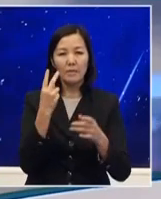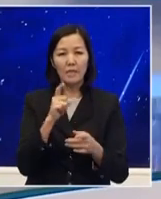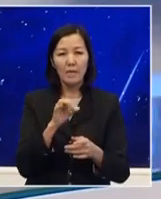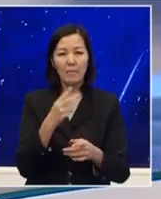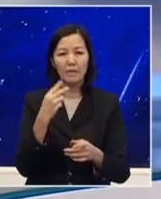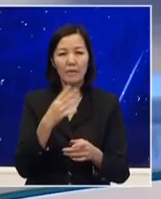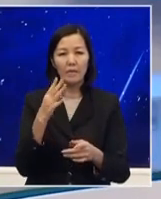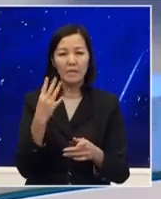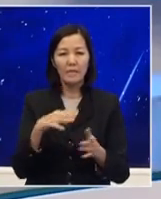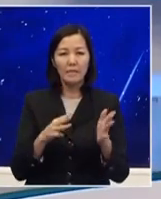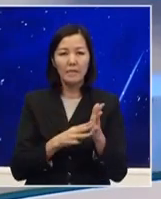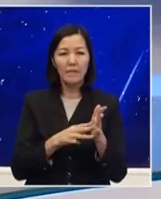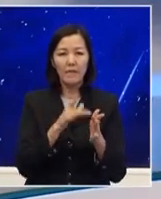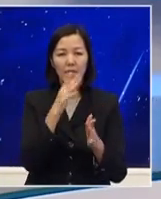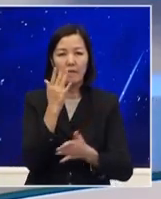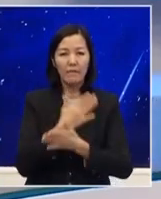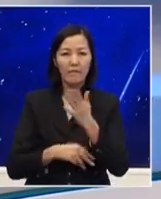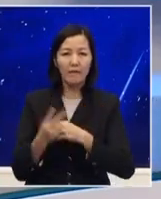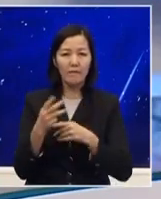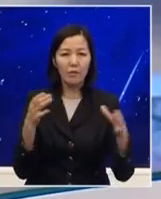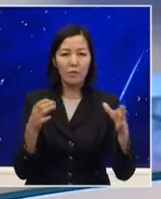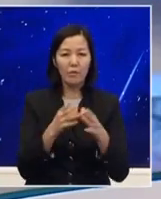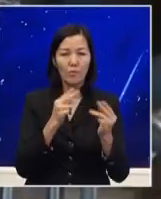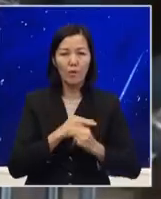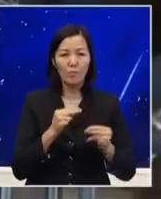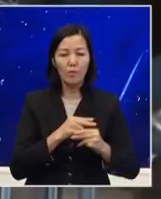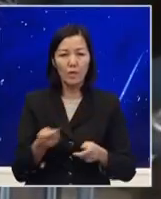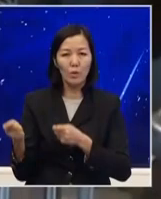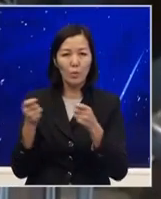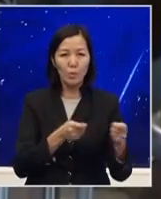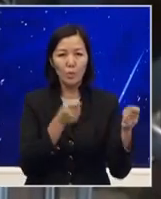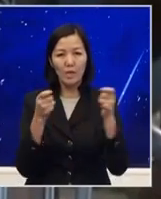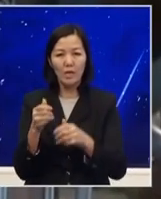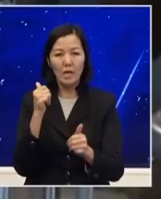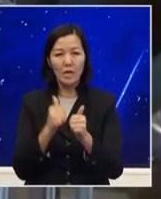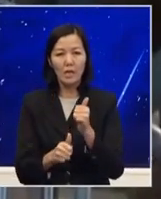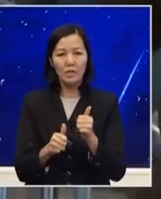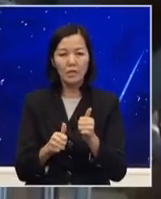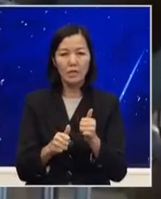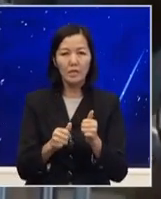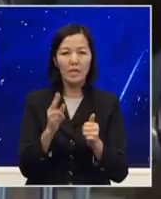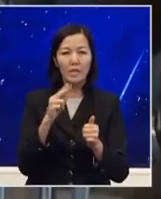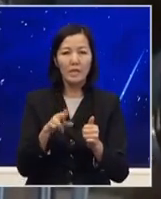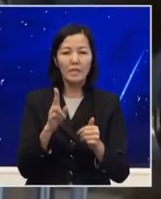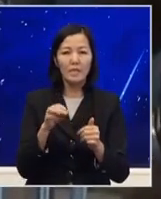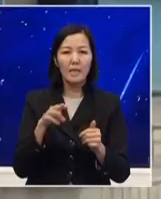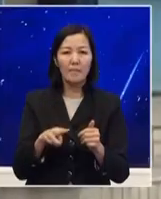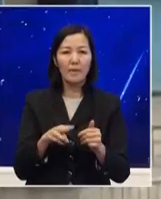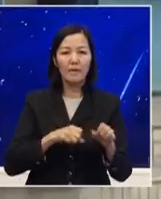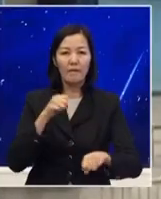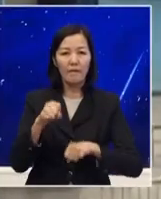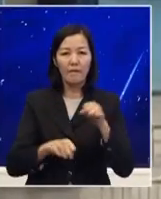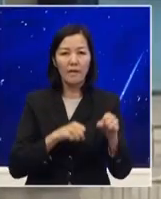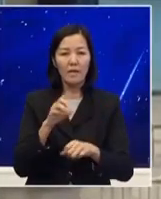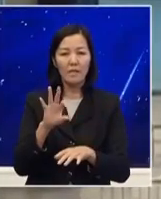Хабар-24. 39-летний инвалид второй группы работает курьером, ежедневно накручивая десятки километров на велосипеде. Из-за